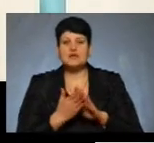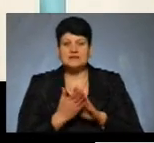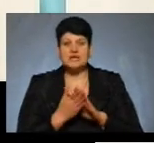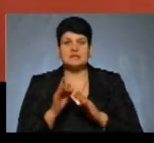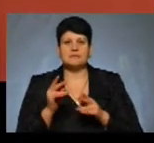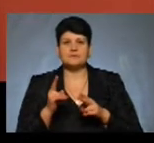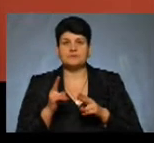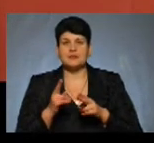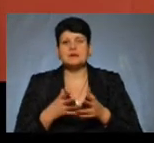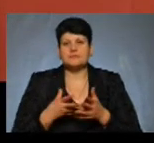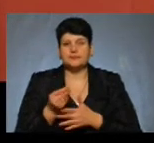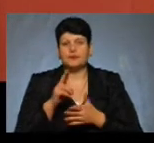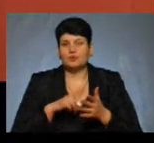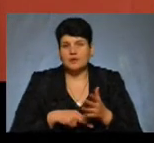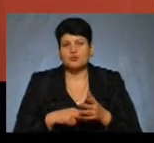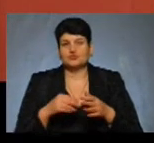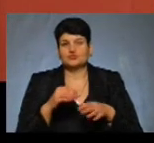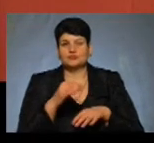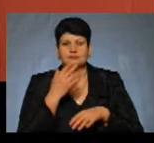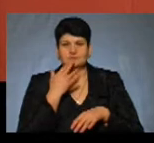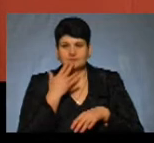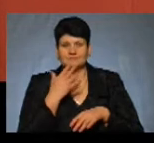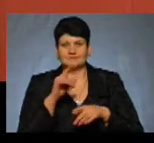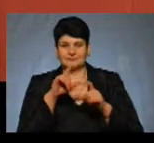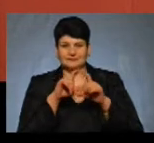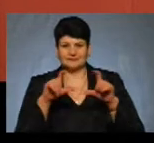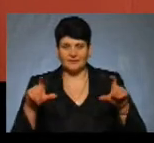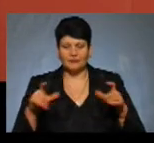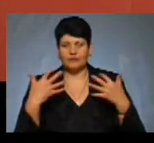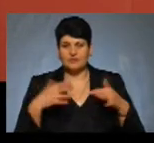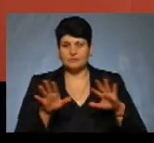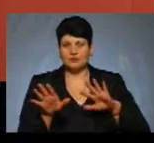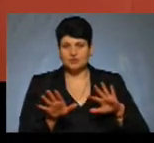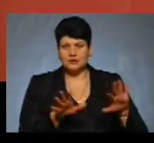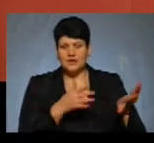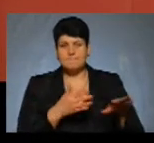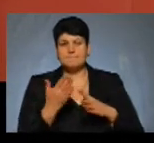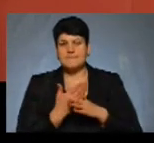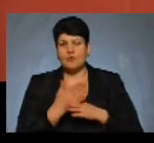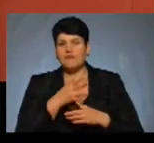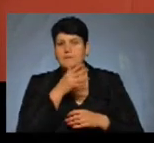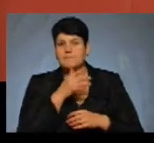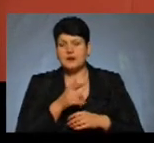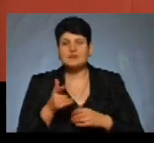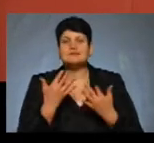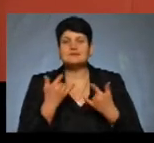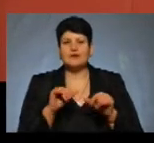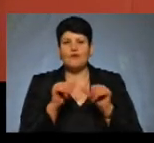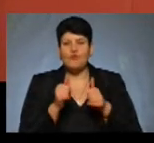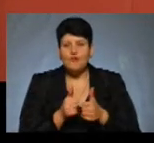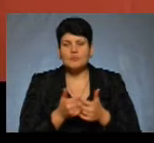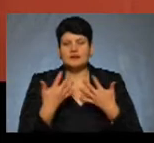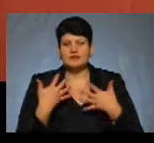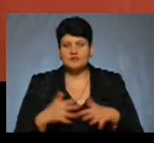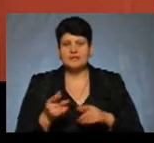на Тернопільщині, адже вже минула половина пільгового періоду. Отож, скільки транспортних засобів оформили на Тернопільській